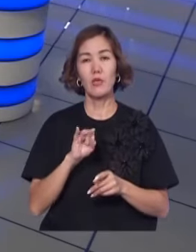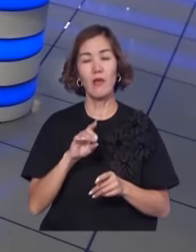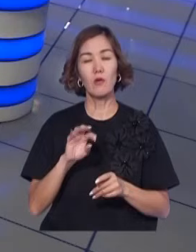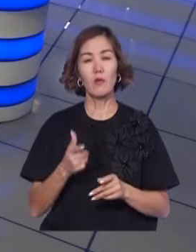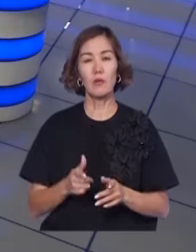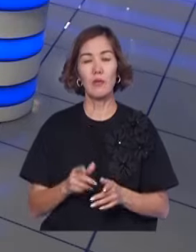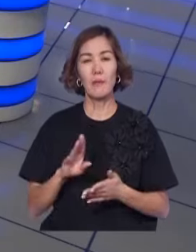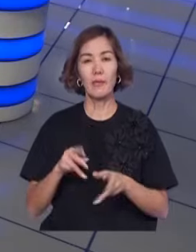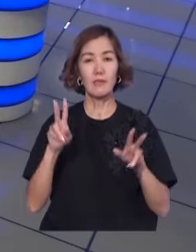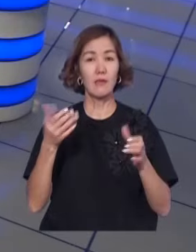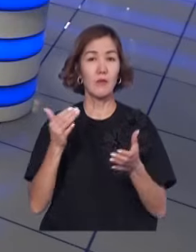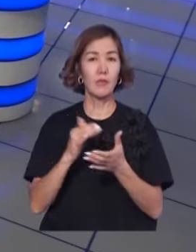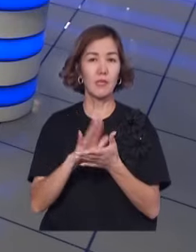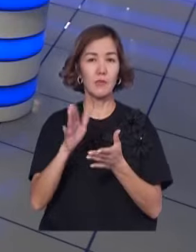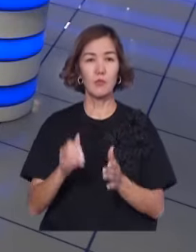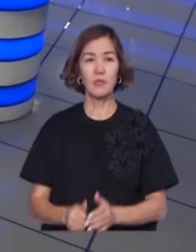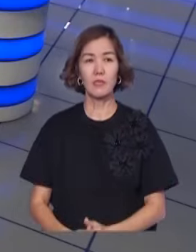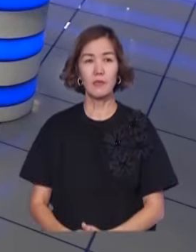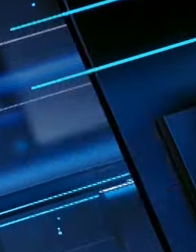Жұмашқызы. Алдымен аңдатпа.